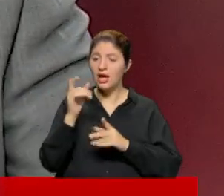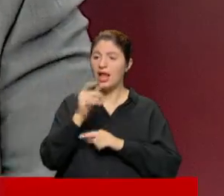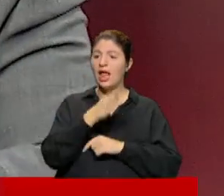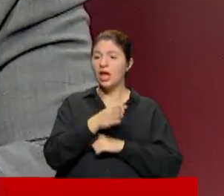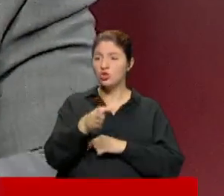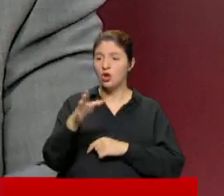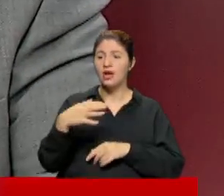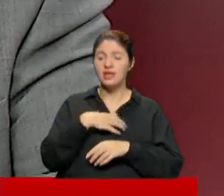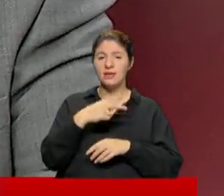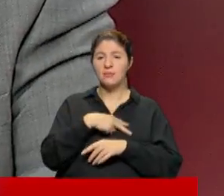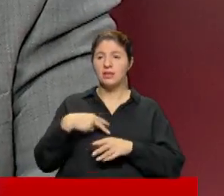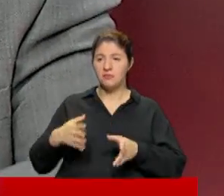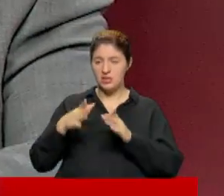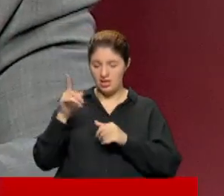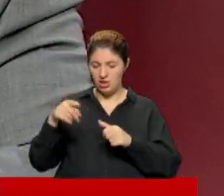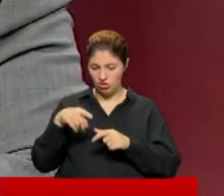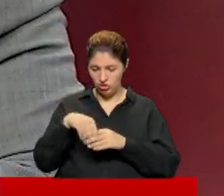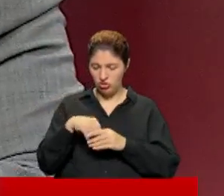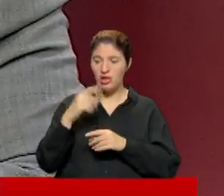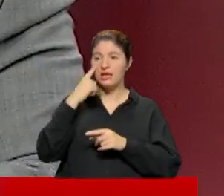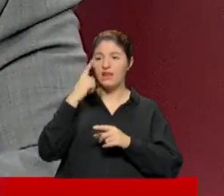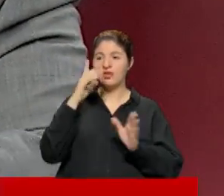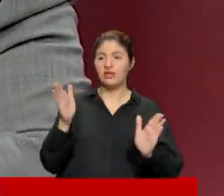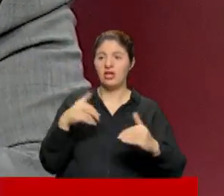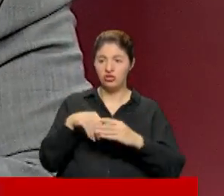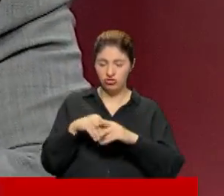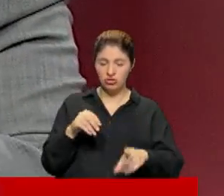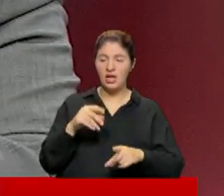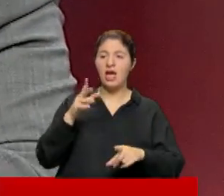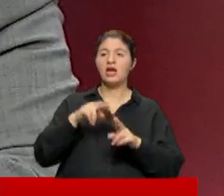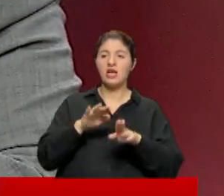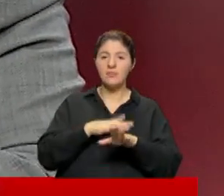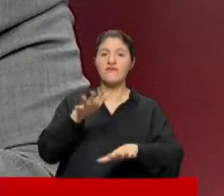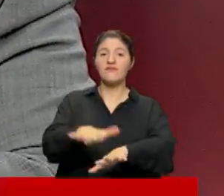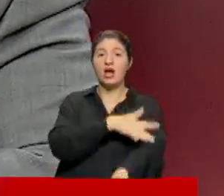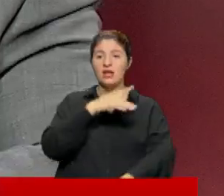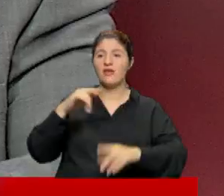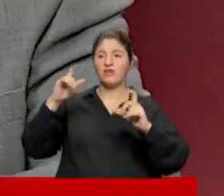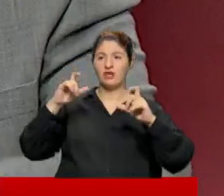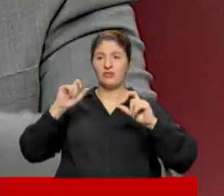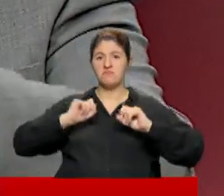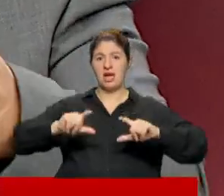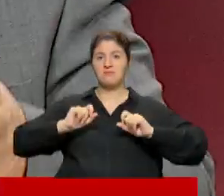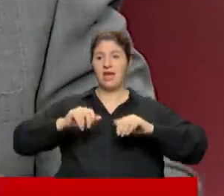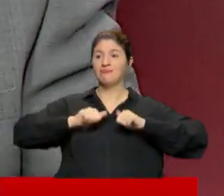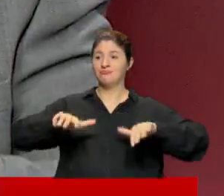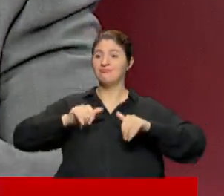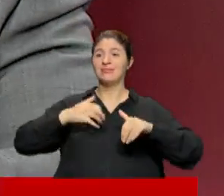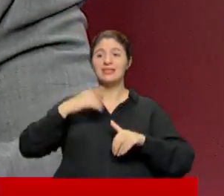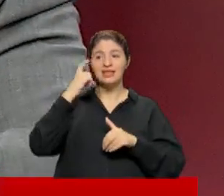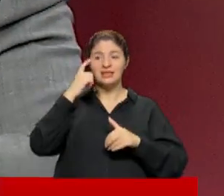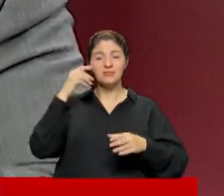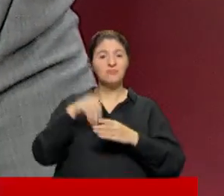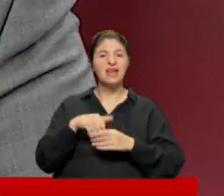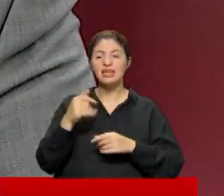gidiyorlar kendi belediye binalarında devlet dairelerinde kaymakamlıkta valilikte fotoğraf atıyorlar kendi tanıdıkları